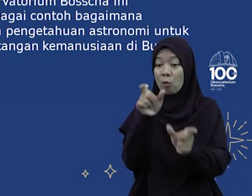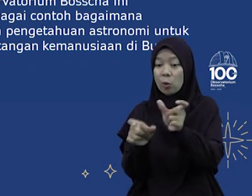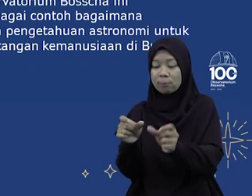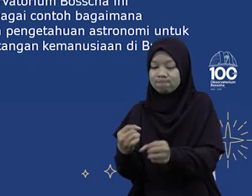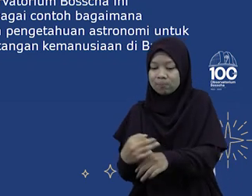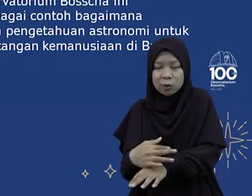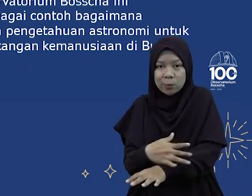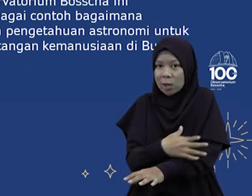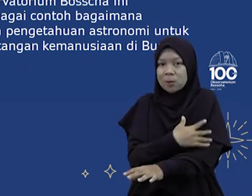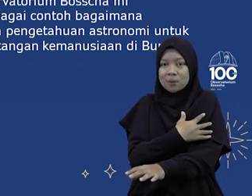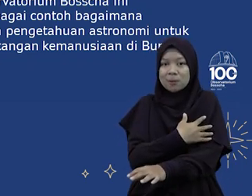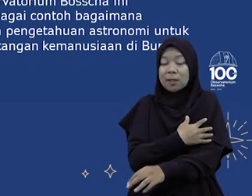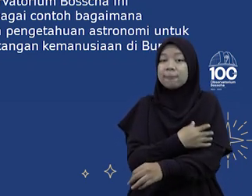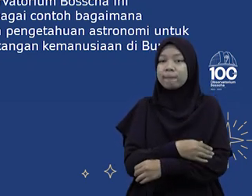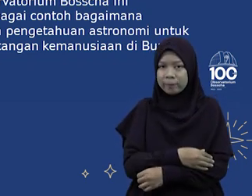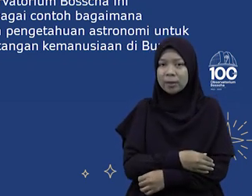khususnya